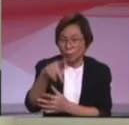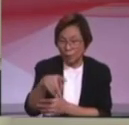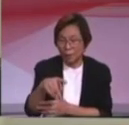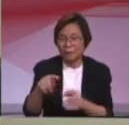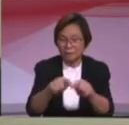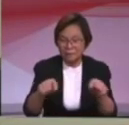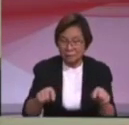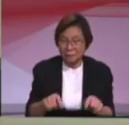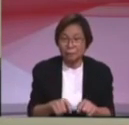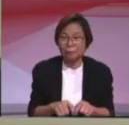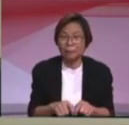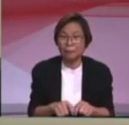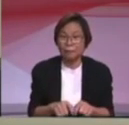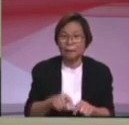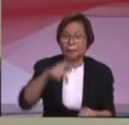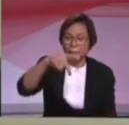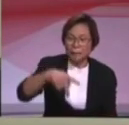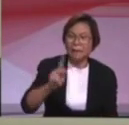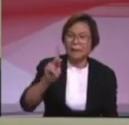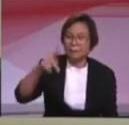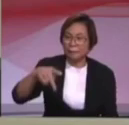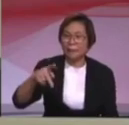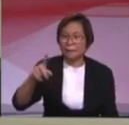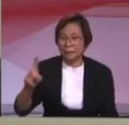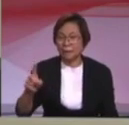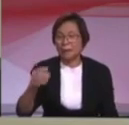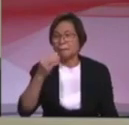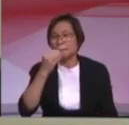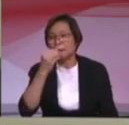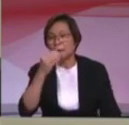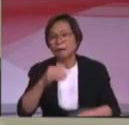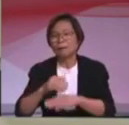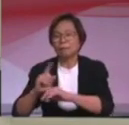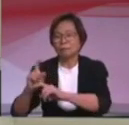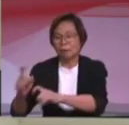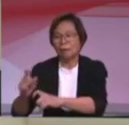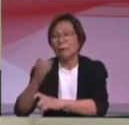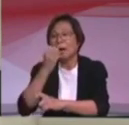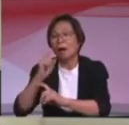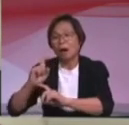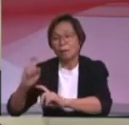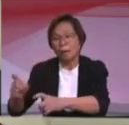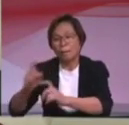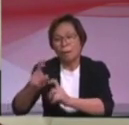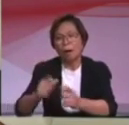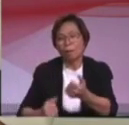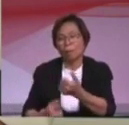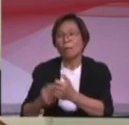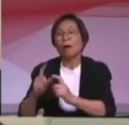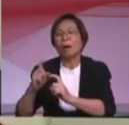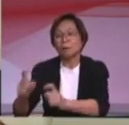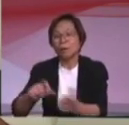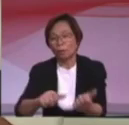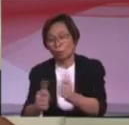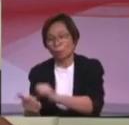Di kawasan-kawasan PKPD, makanan akan diberi, akan disumbangkan oleh